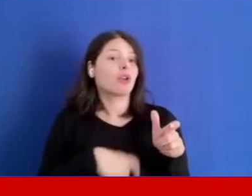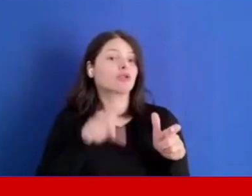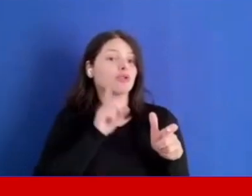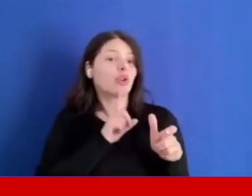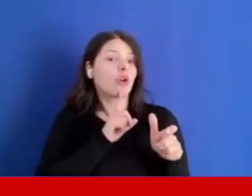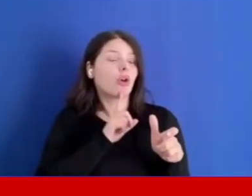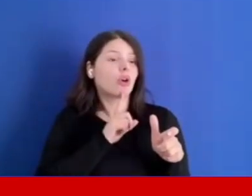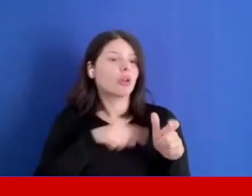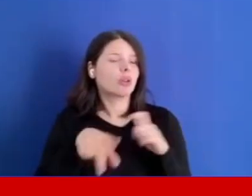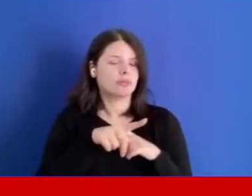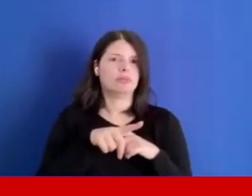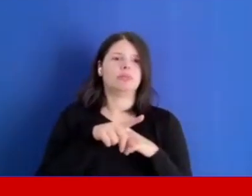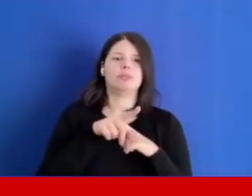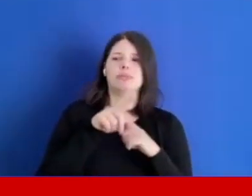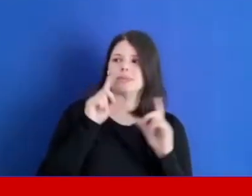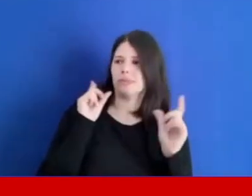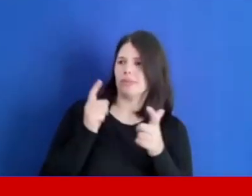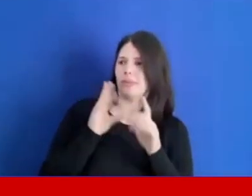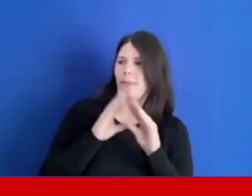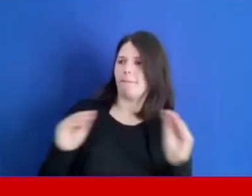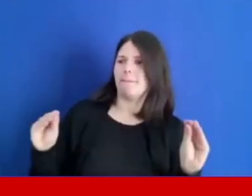più, tutti zitti.